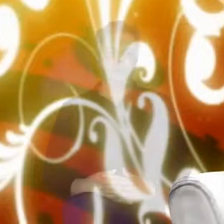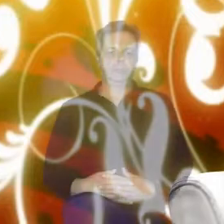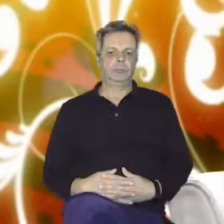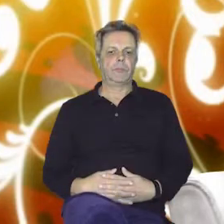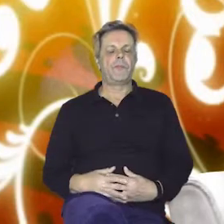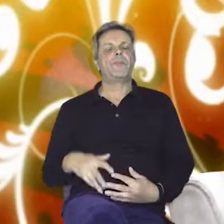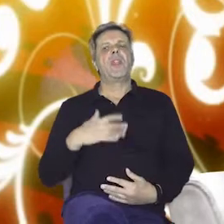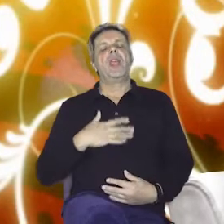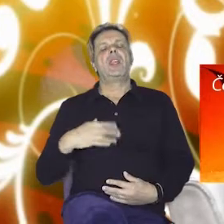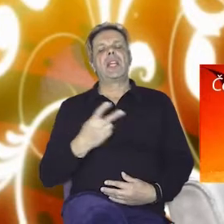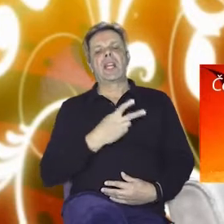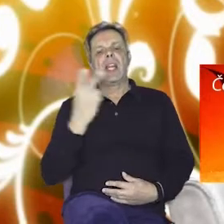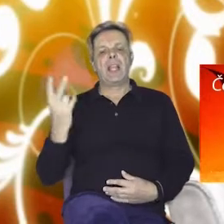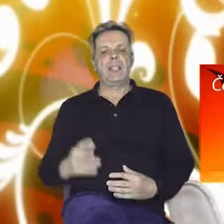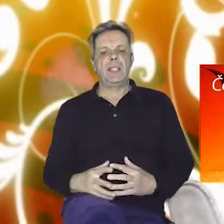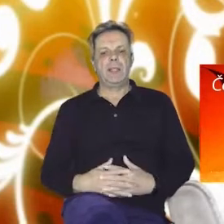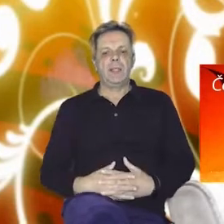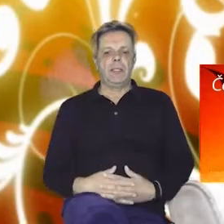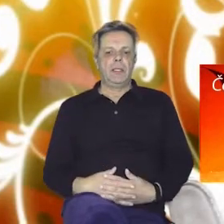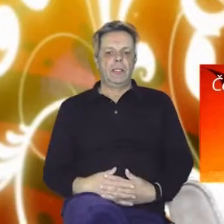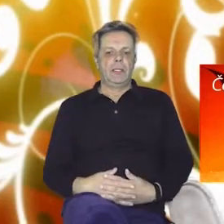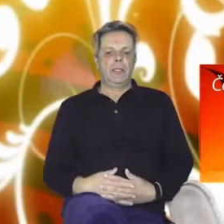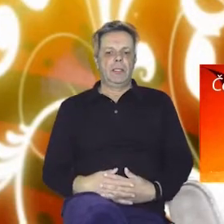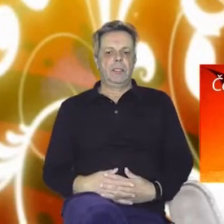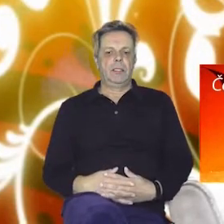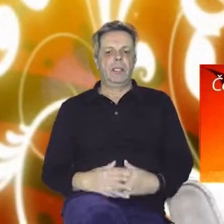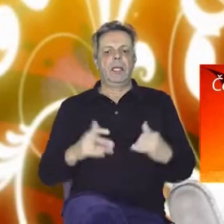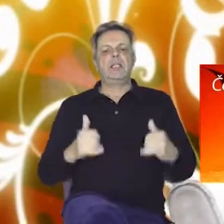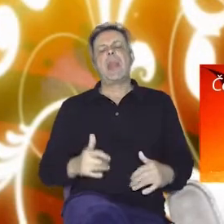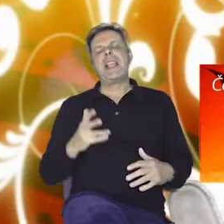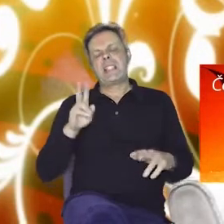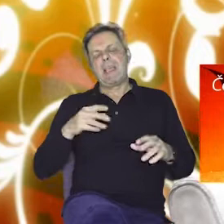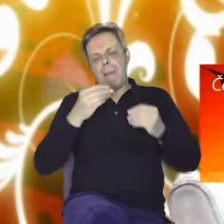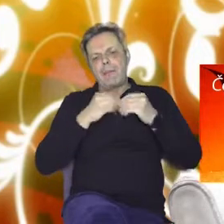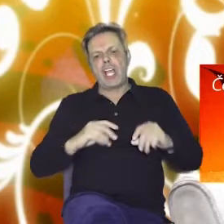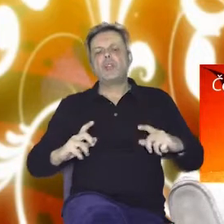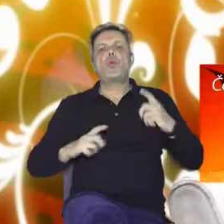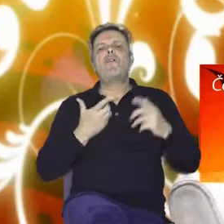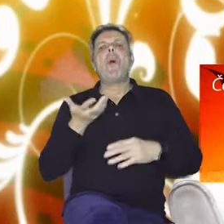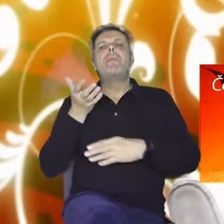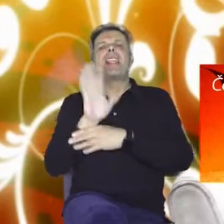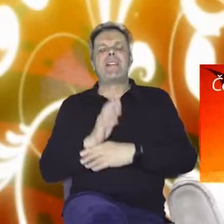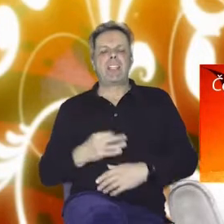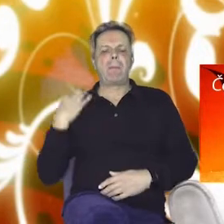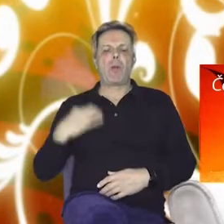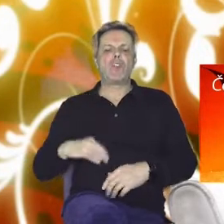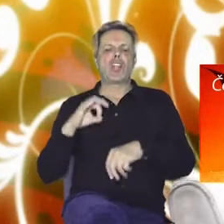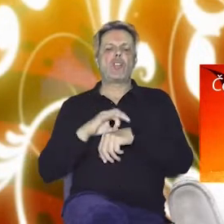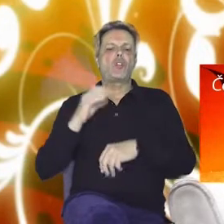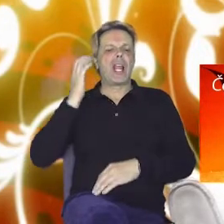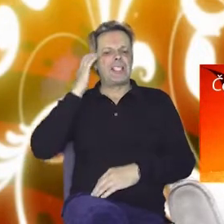Poštovane gledateljice i poštovani gledatelji, danas imam čast uživo predstaviti profesora doktora